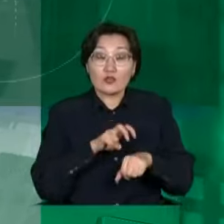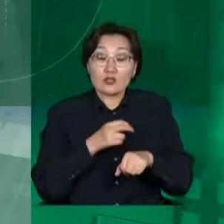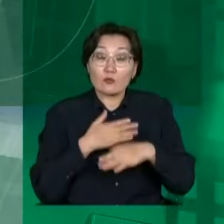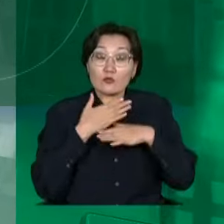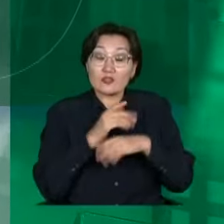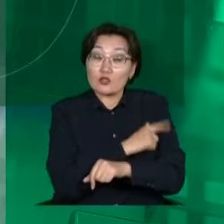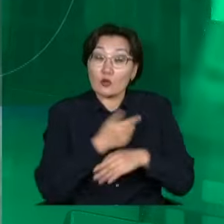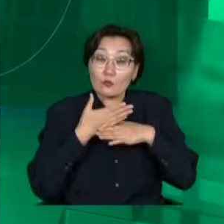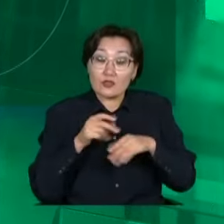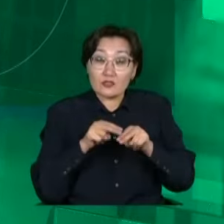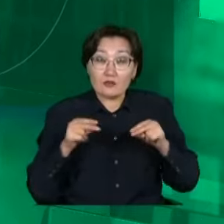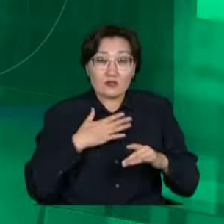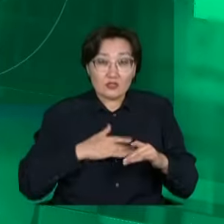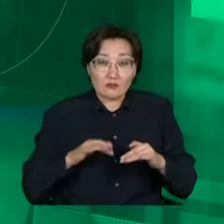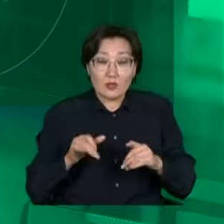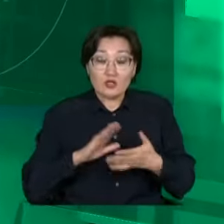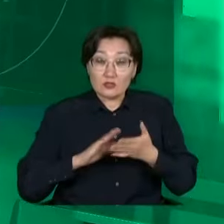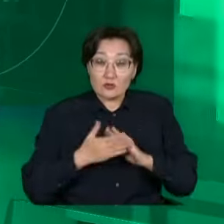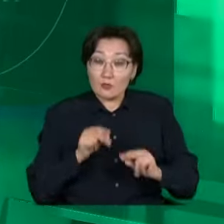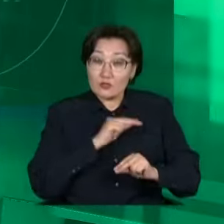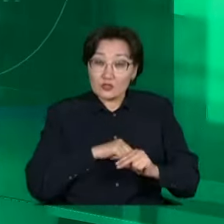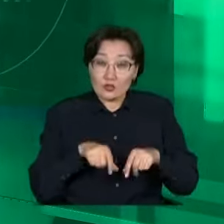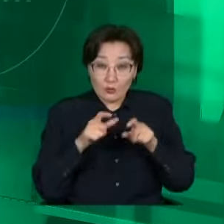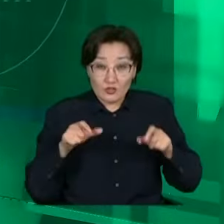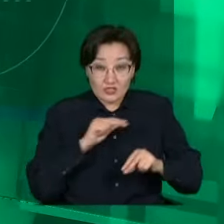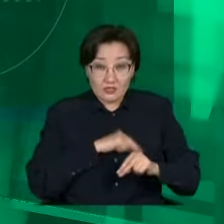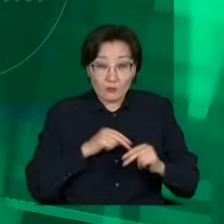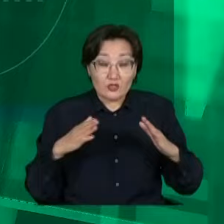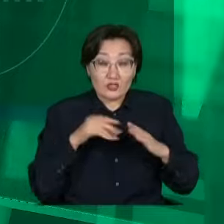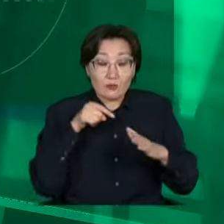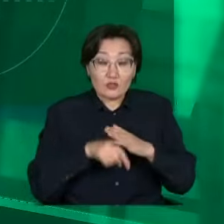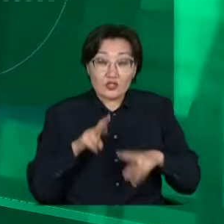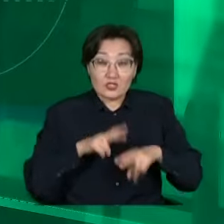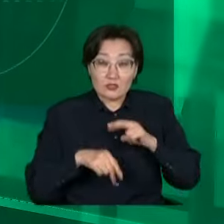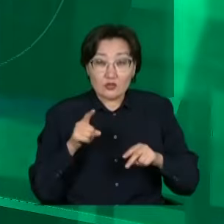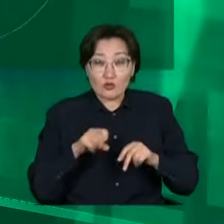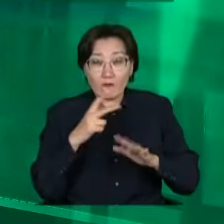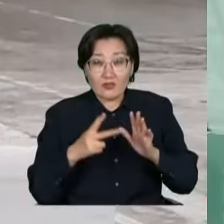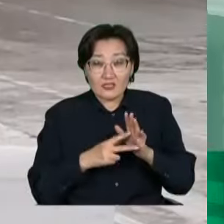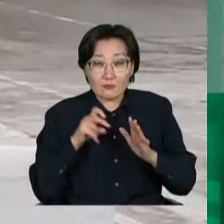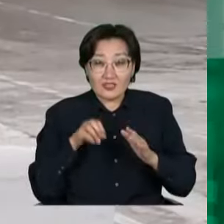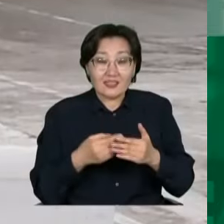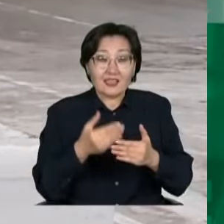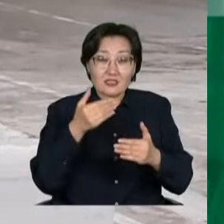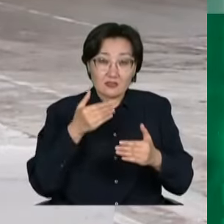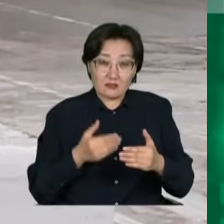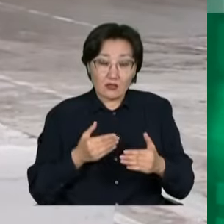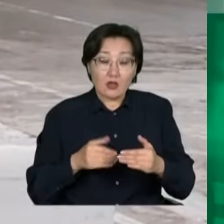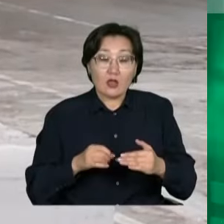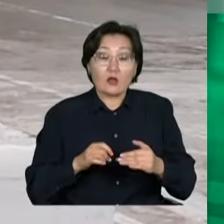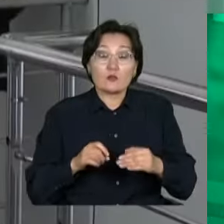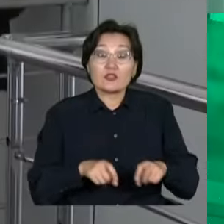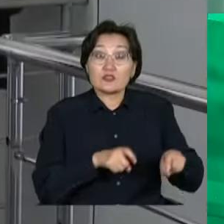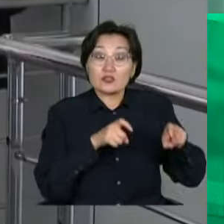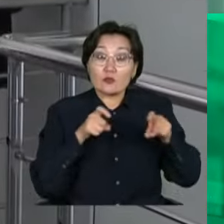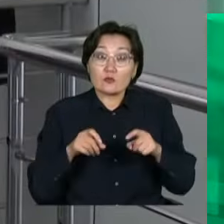помощи Петропавловска недовольны условиями труда. Люди работают в здании, построенном 118 лет назад. Миграционный